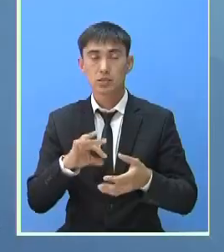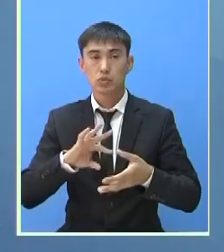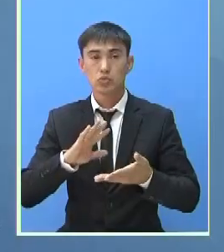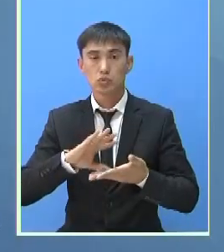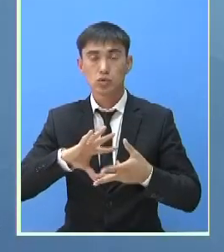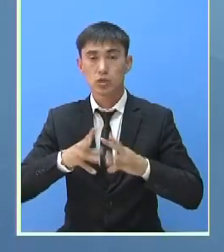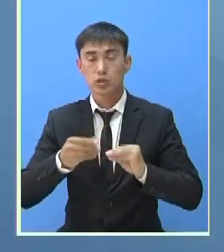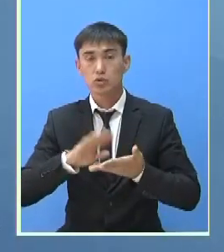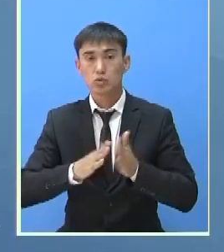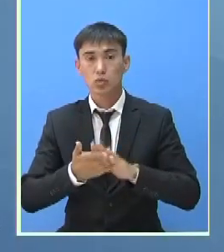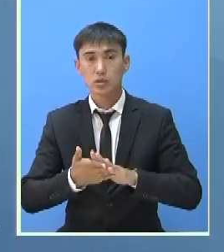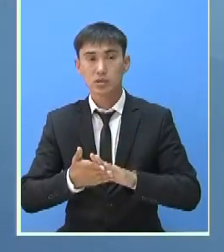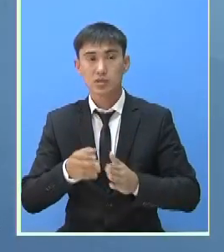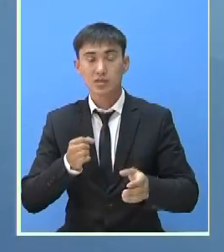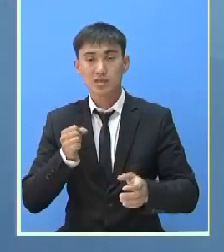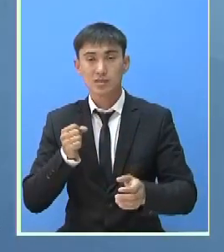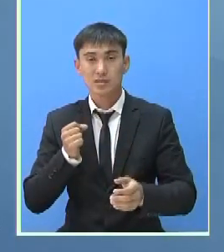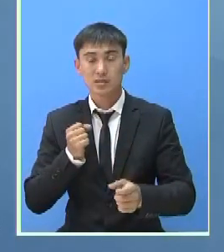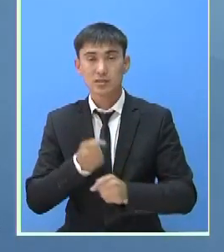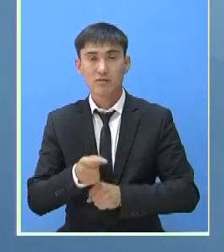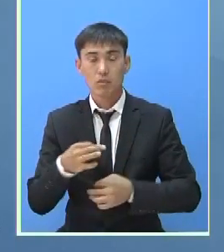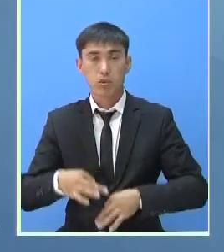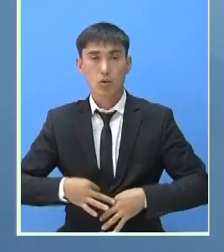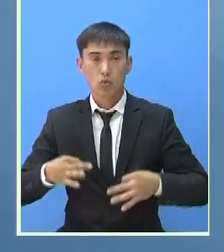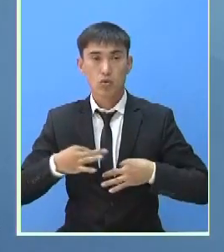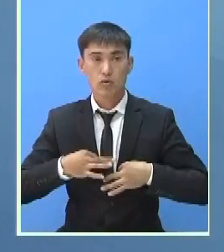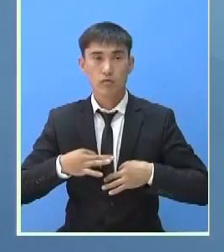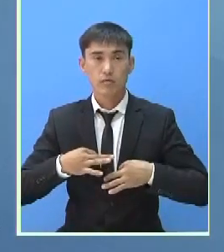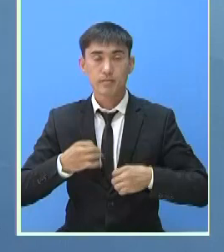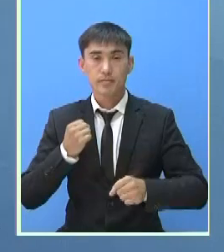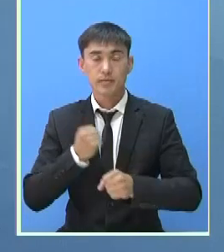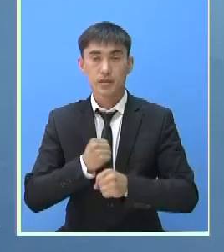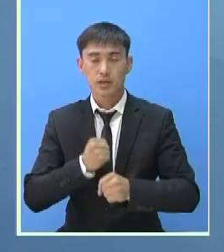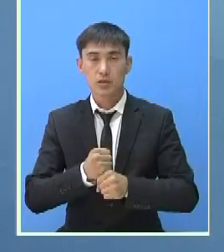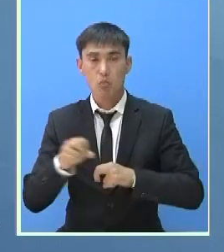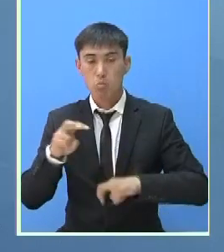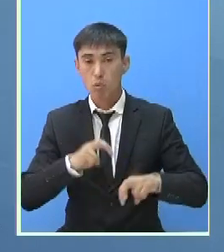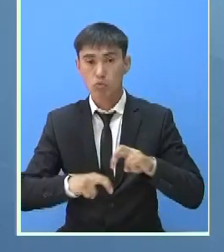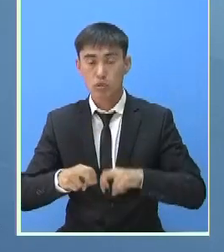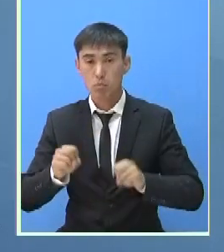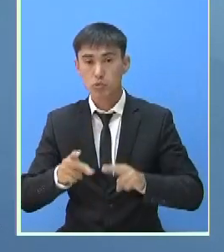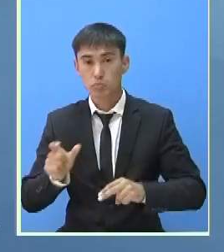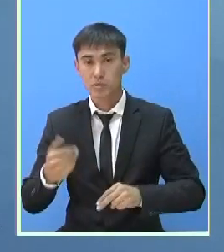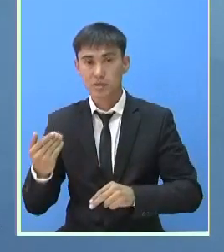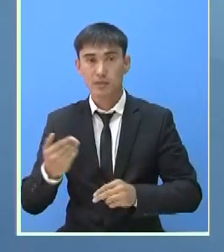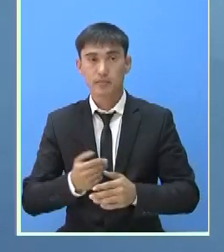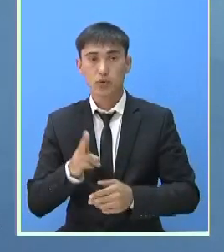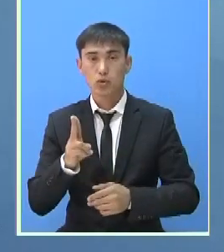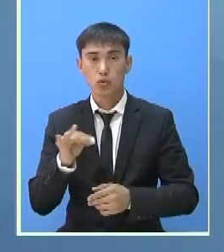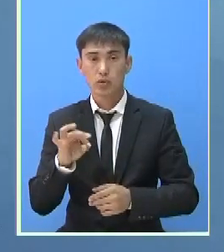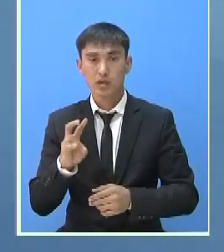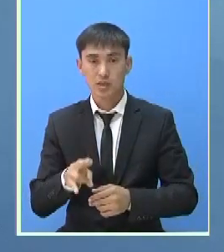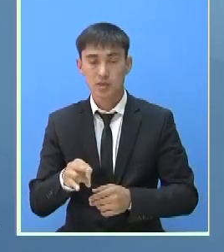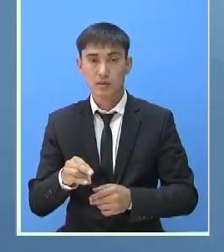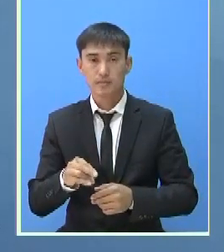сложившаяся ситуация заставила прокуроров уже перейти в интернет-пространство и заниматься именно поиском преступников именно там, в киберпреступности. Да,